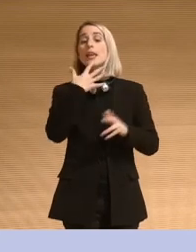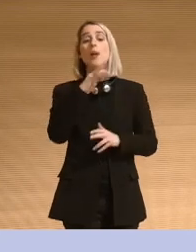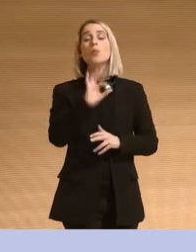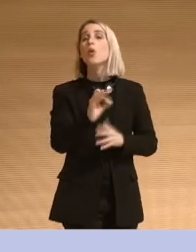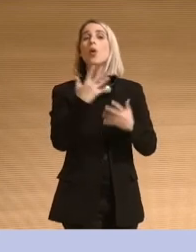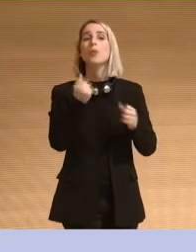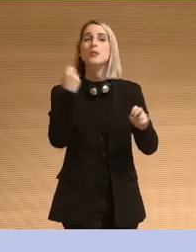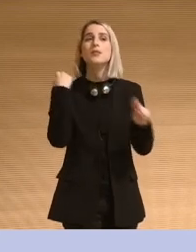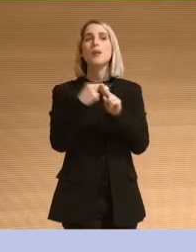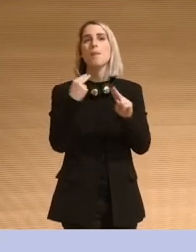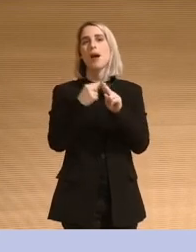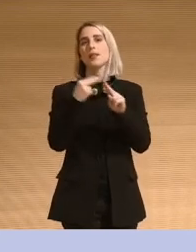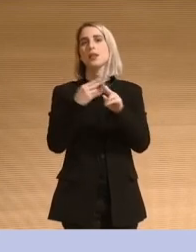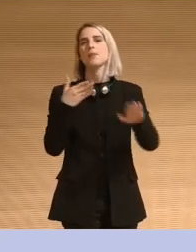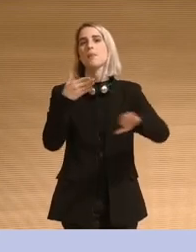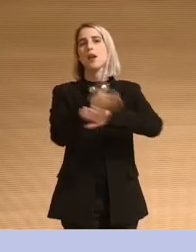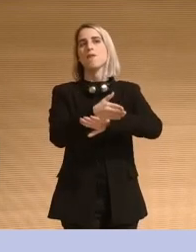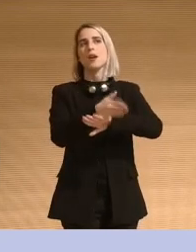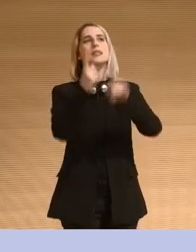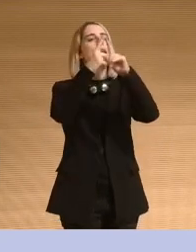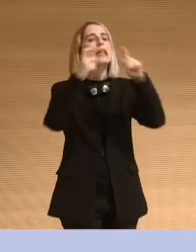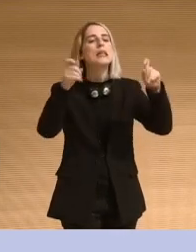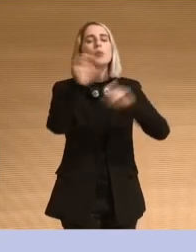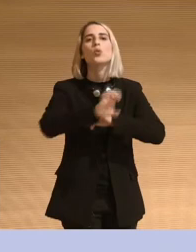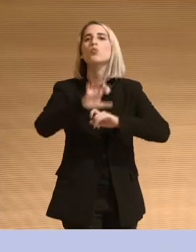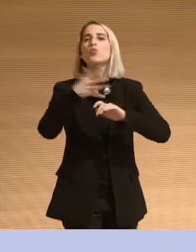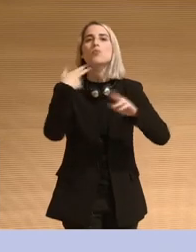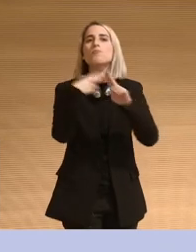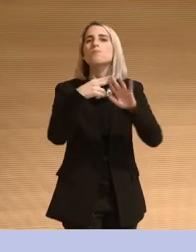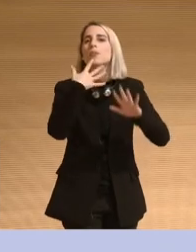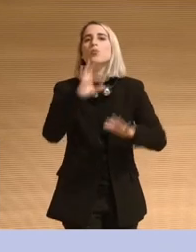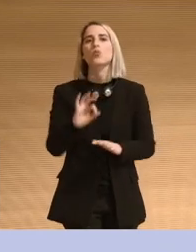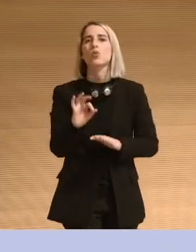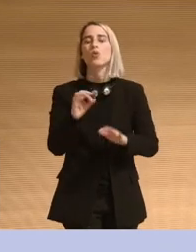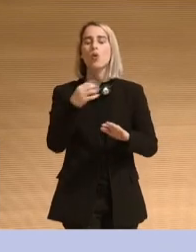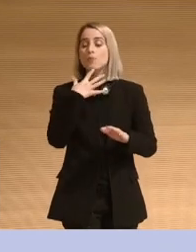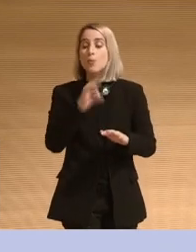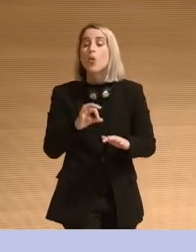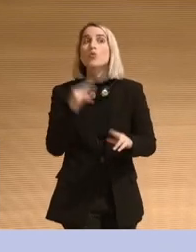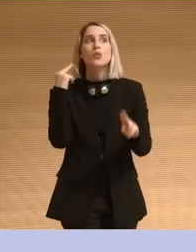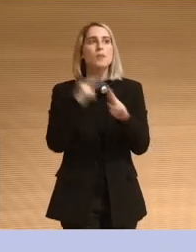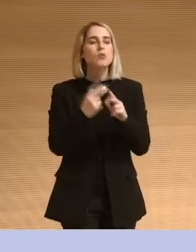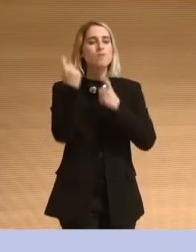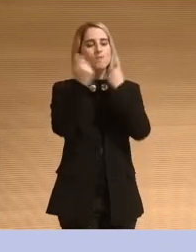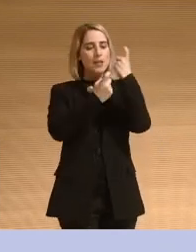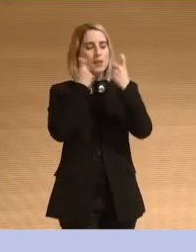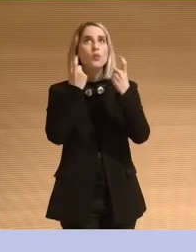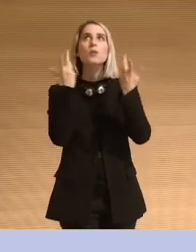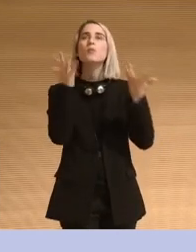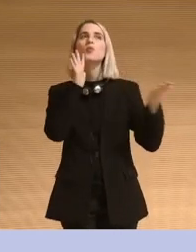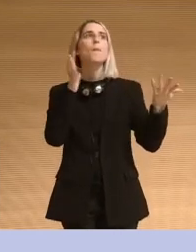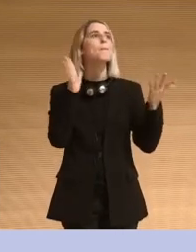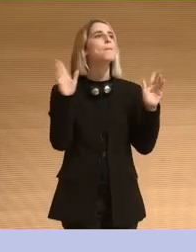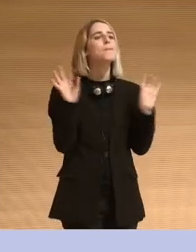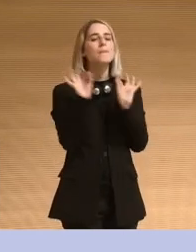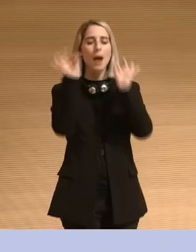σημαντικές οι παρεμβάσεις μέσω των μουσιακών αντικειμένων και γιατί είναι σημαντικό να σκεφτόμαστε και να επιμελούμαστε ιδιαίτερα το πλαίσιο μέσα στο